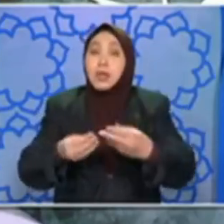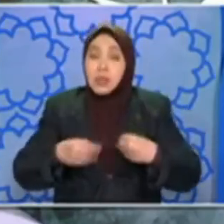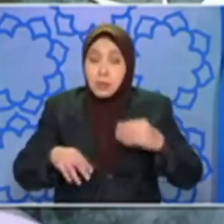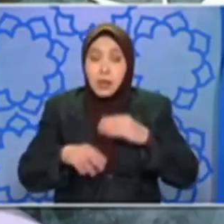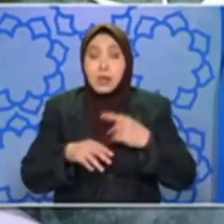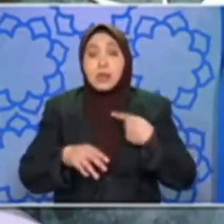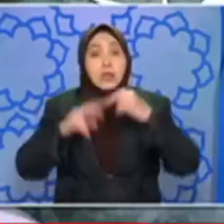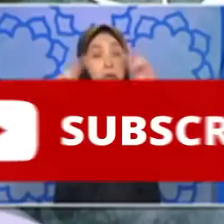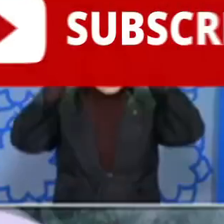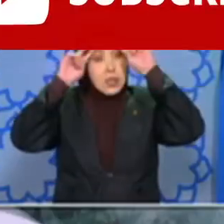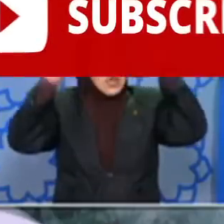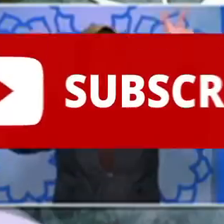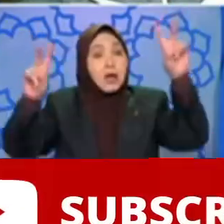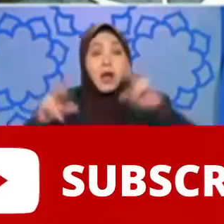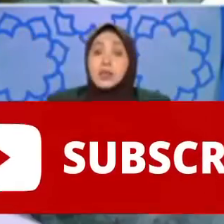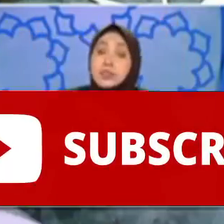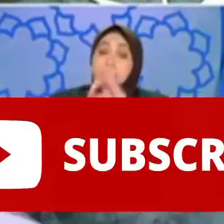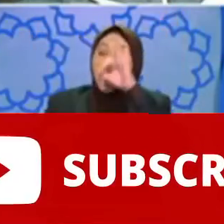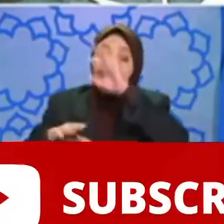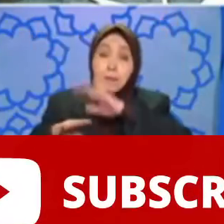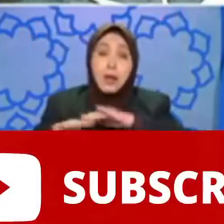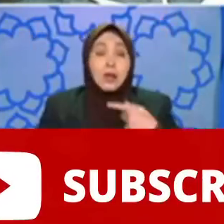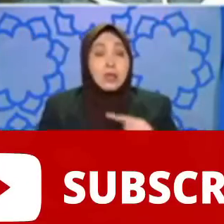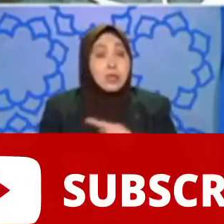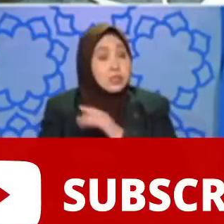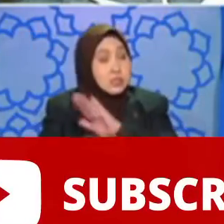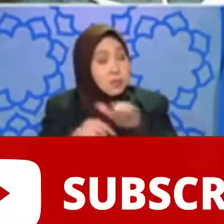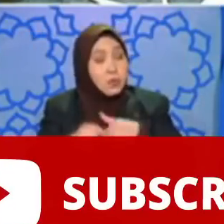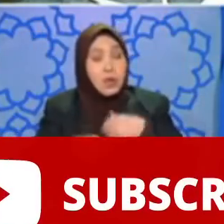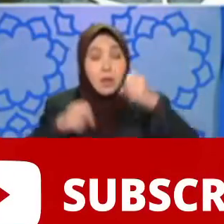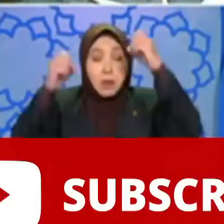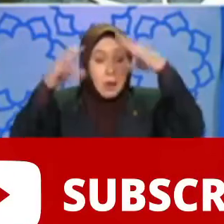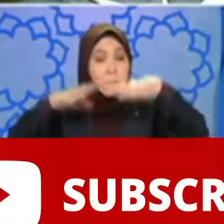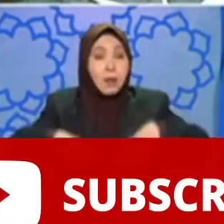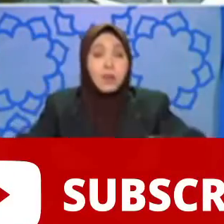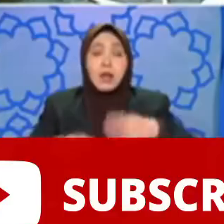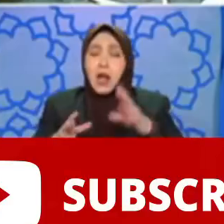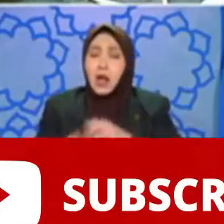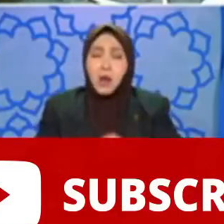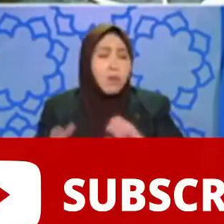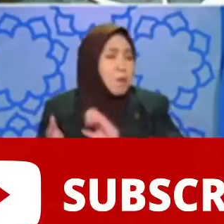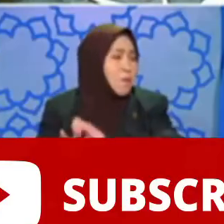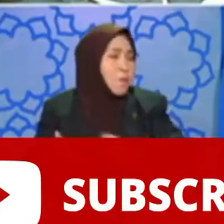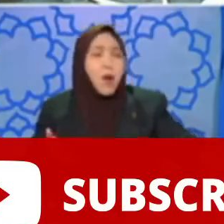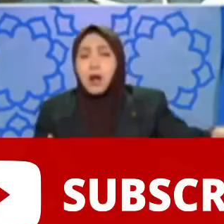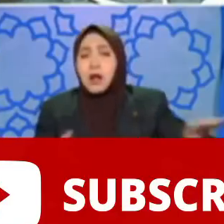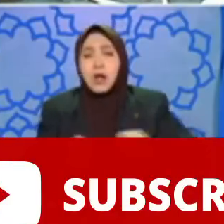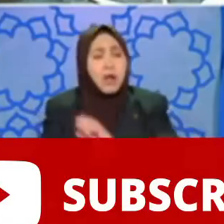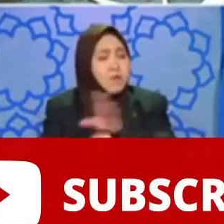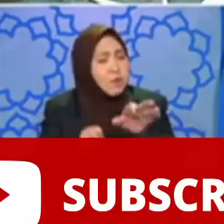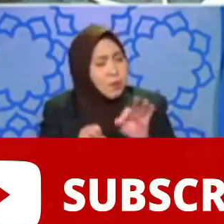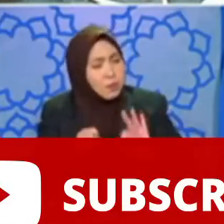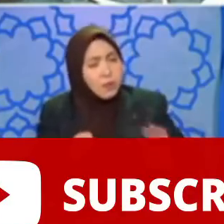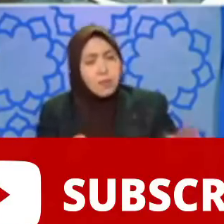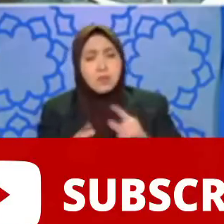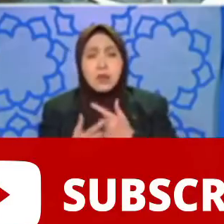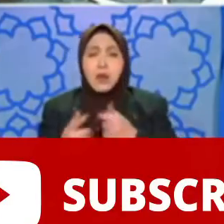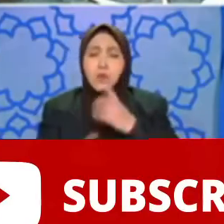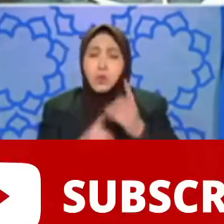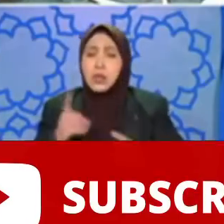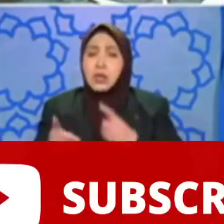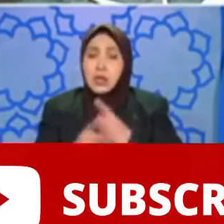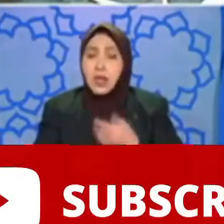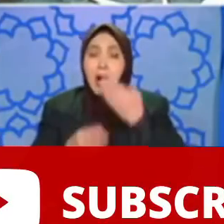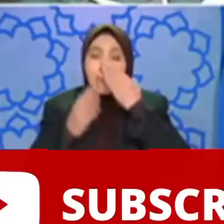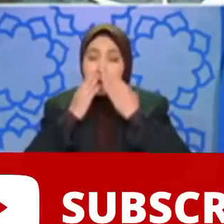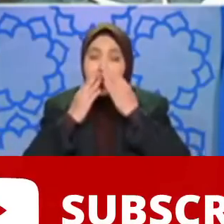ketenangan jiwa kepada kita semua dan Allah Taala mengangkat daripada kita semua wabak ini, insya-Allah. Amin ya rabbal alamin. Ayat 28